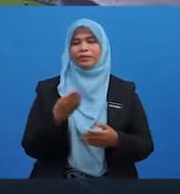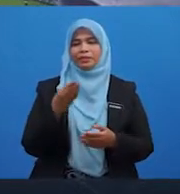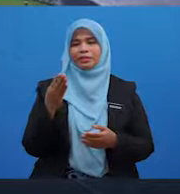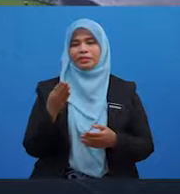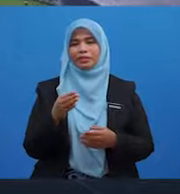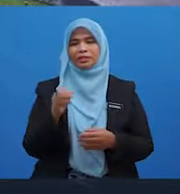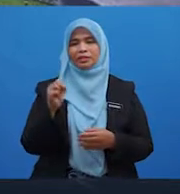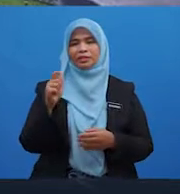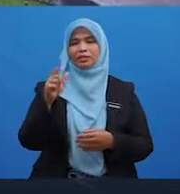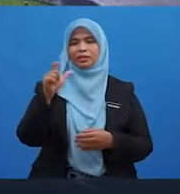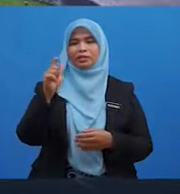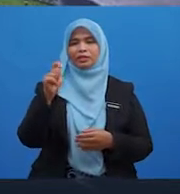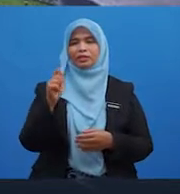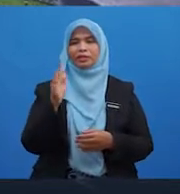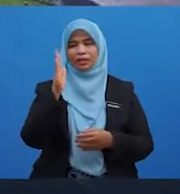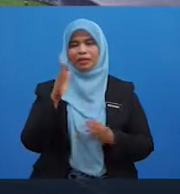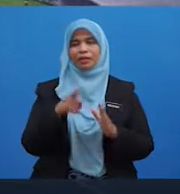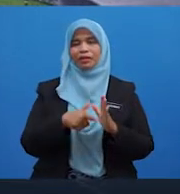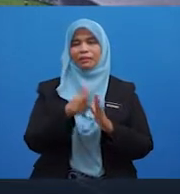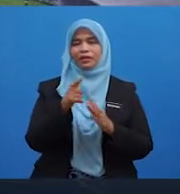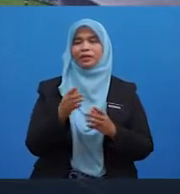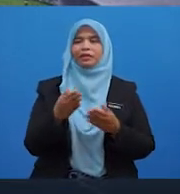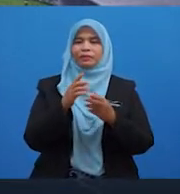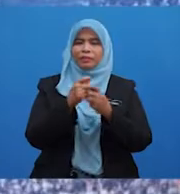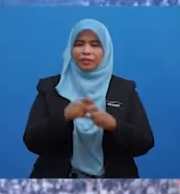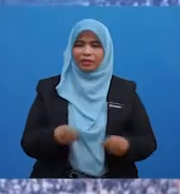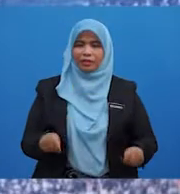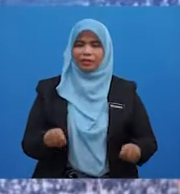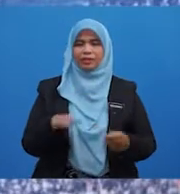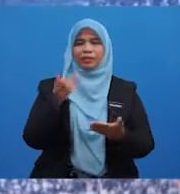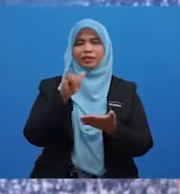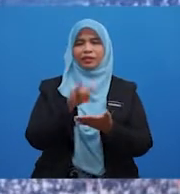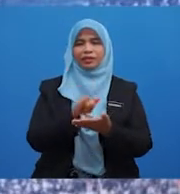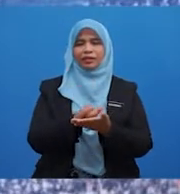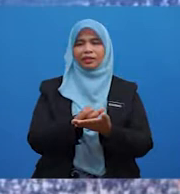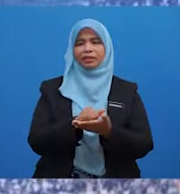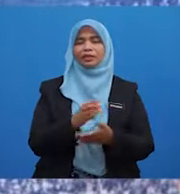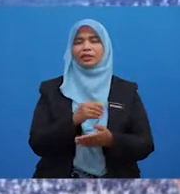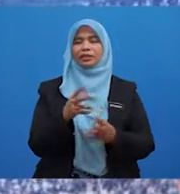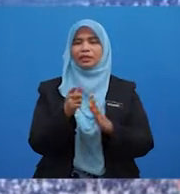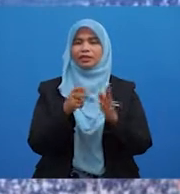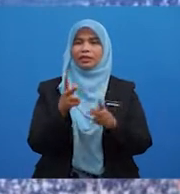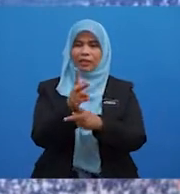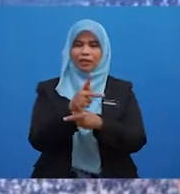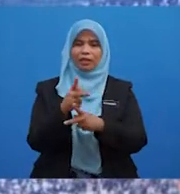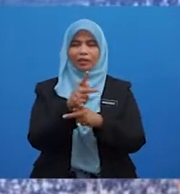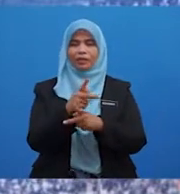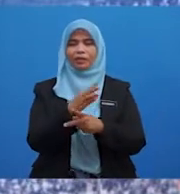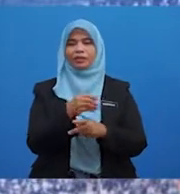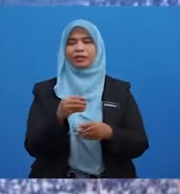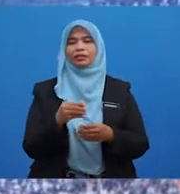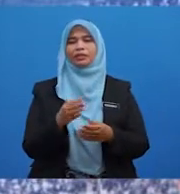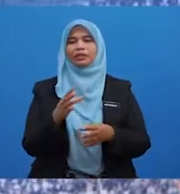pernafasan dengan baik akan menjadi lebih tenang, yakin berada dalam keadaan terkawal dan sekaligus